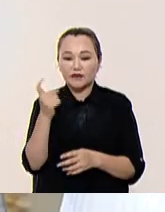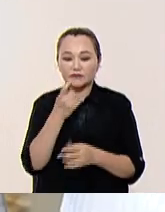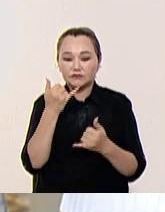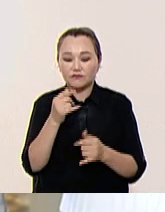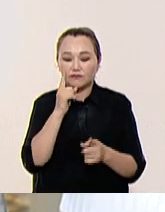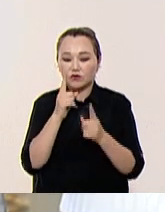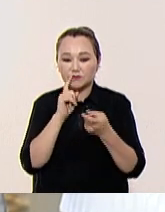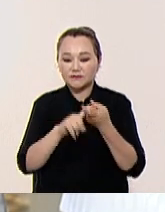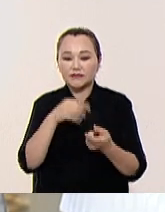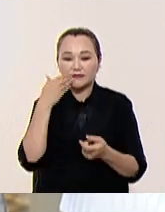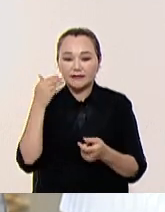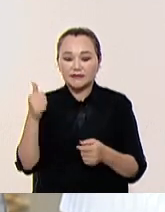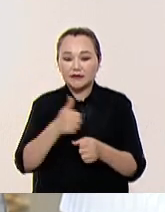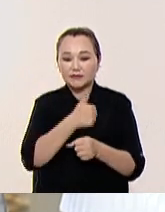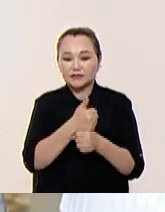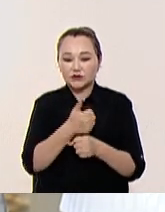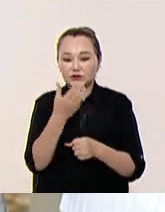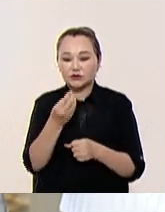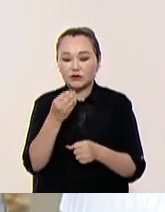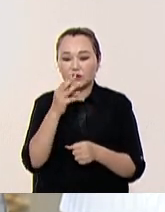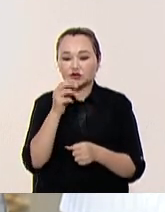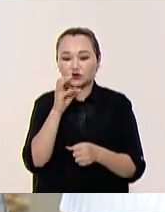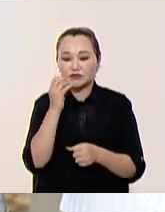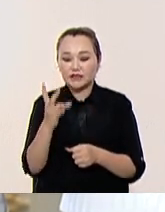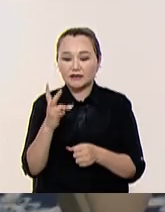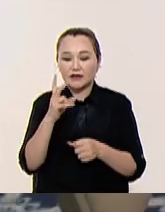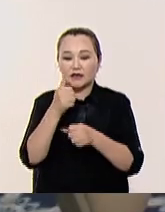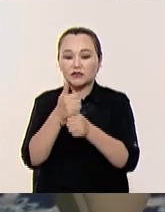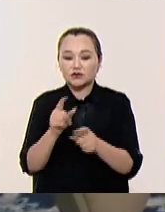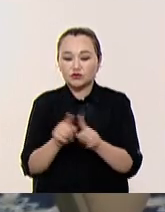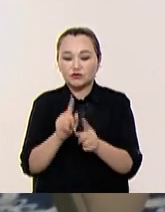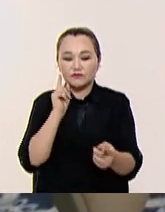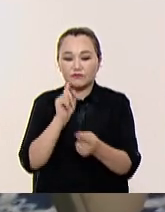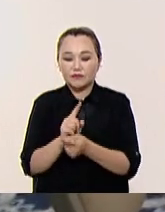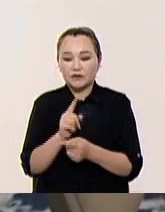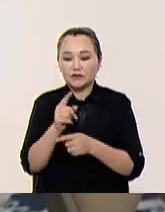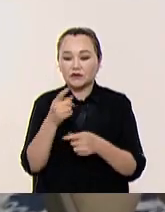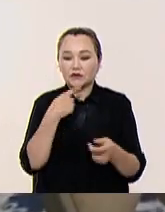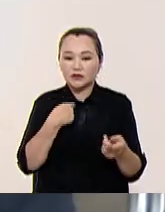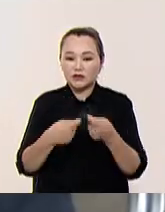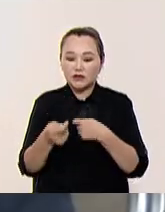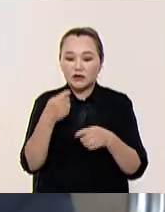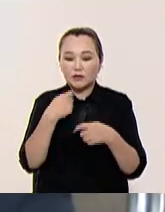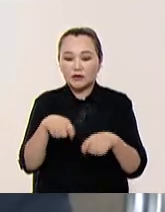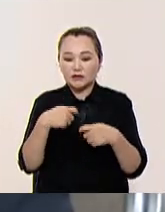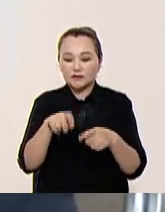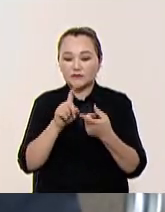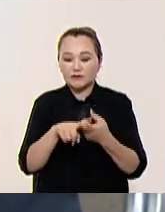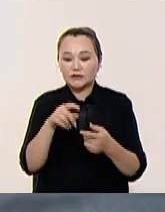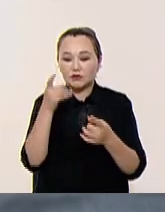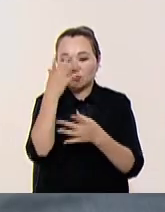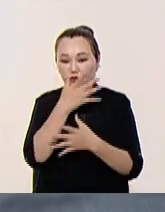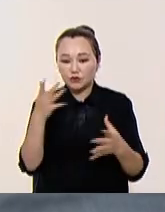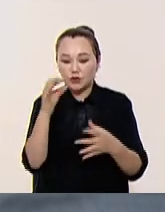форум аясында Татарстан президенті және Башқұрстан басшысымен де кездесіп, олармен сауда-экономикалық, мәдени-гуманитарлық